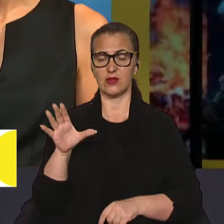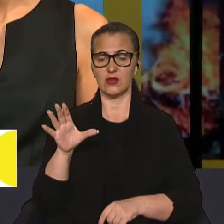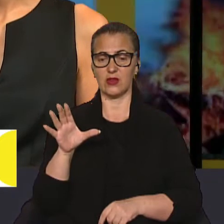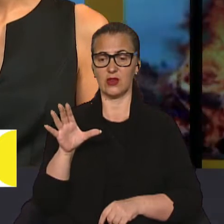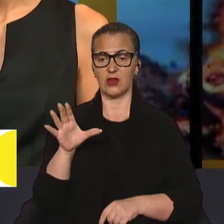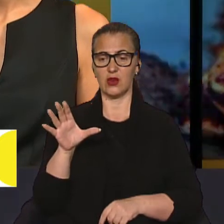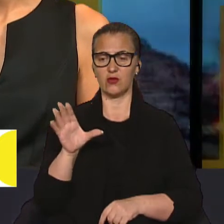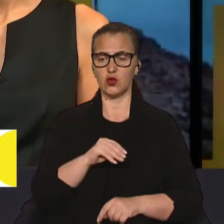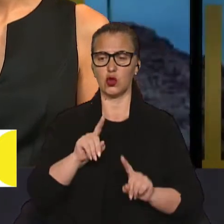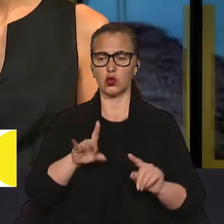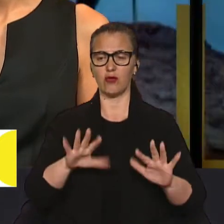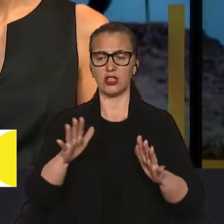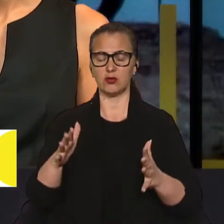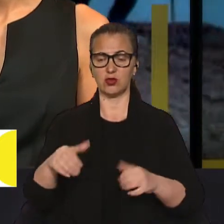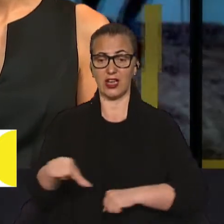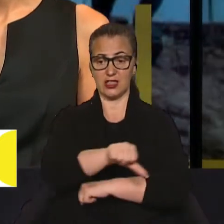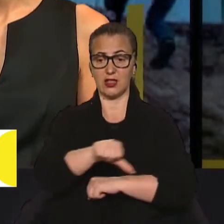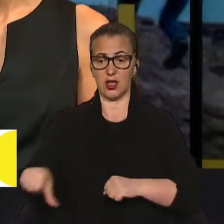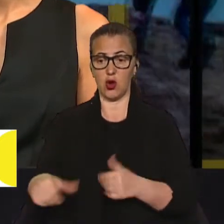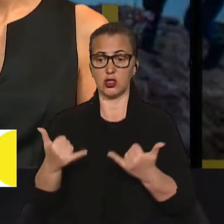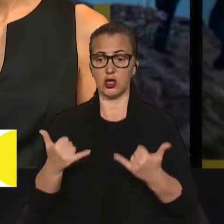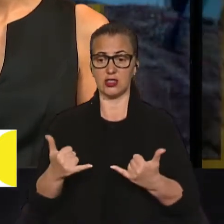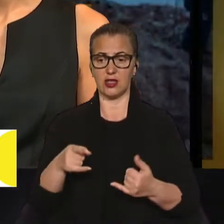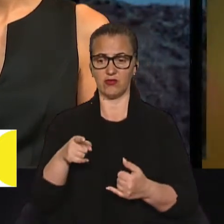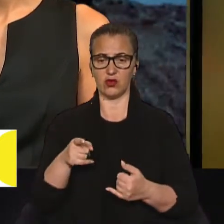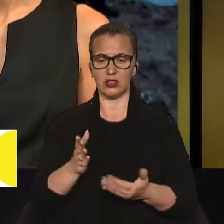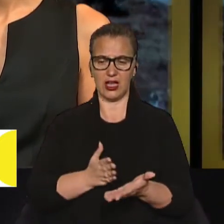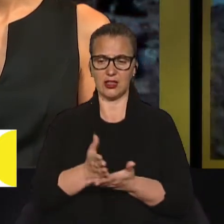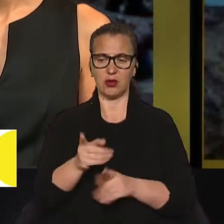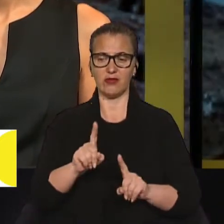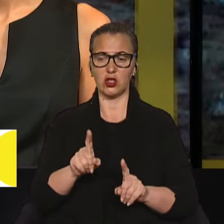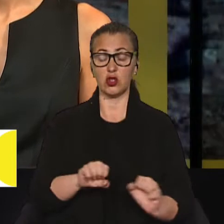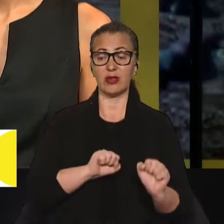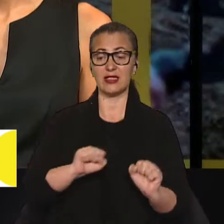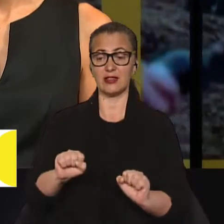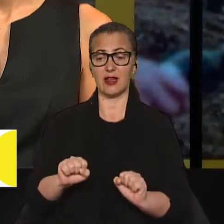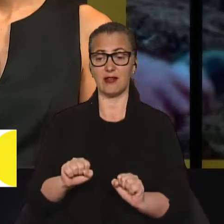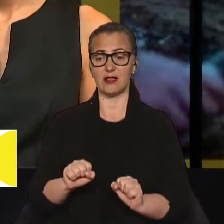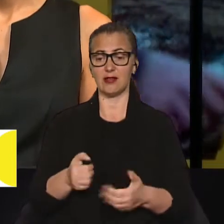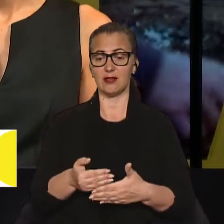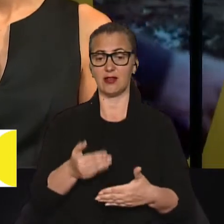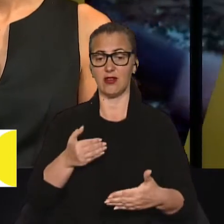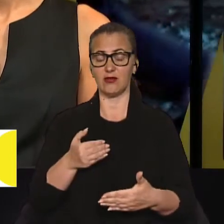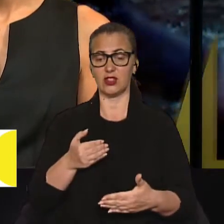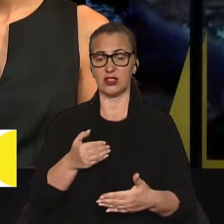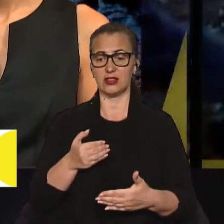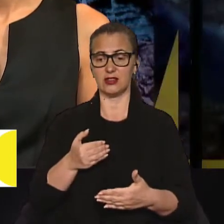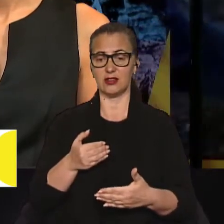вдоль нашей границы, она практически направлено для того, чтобы прикрыть от